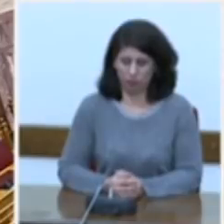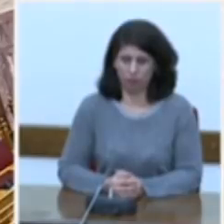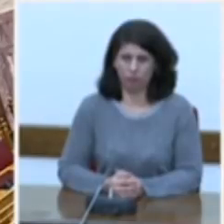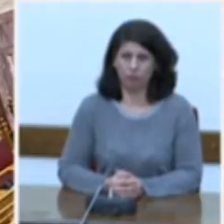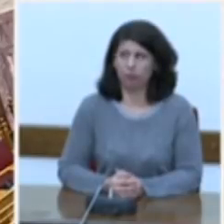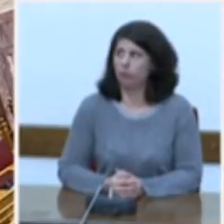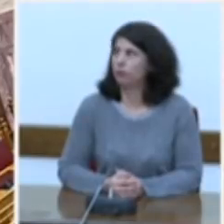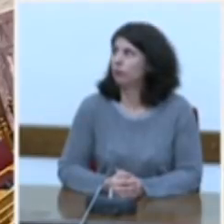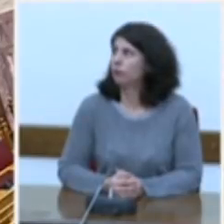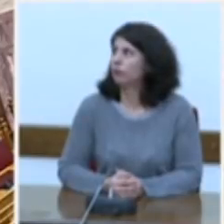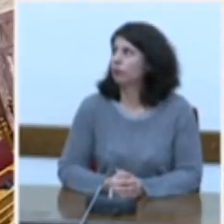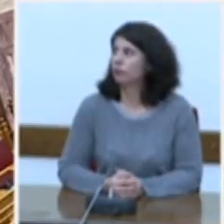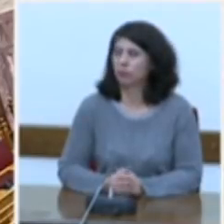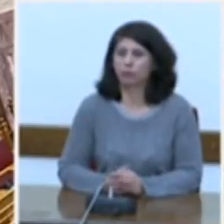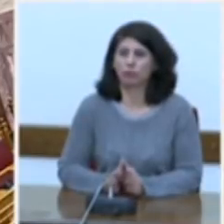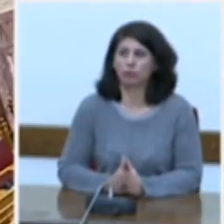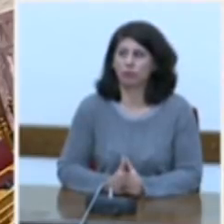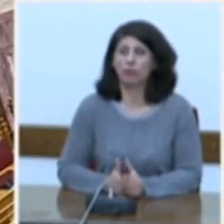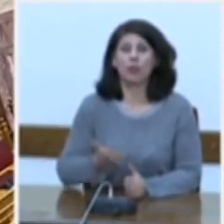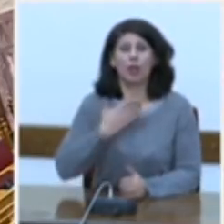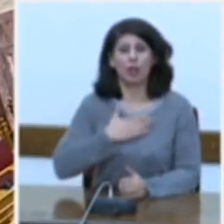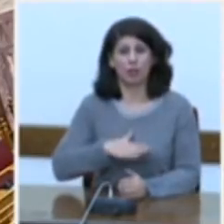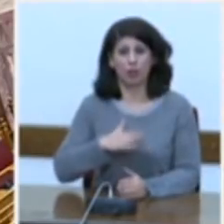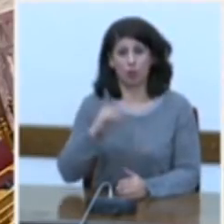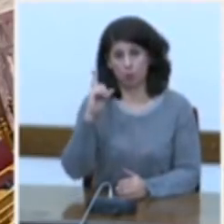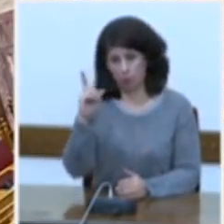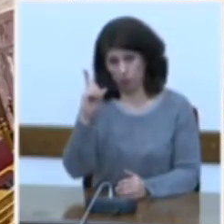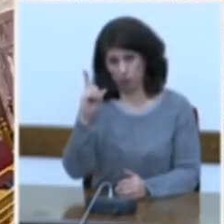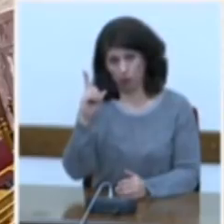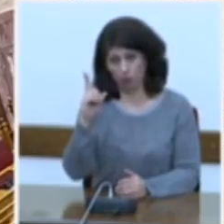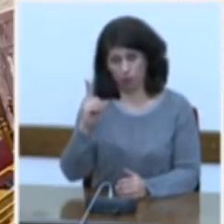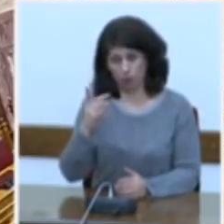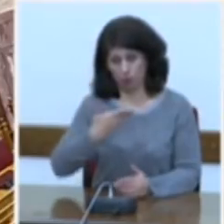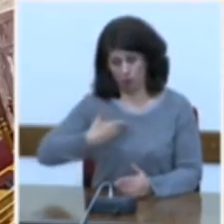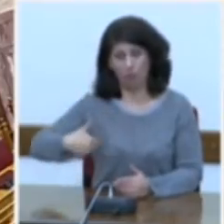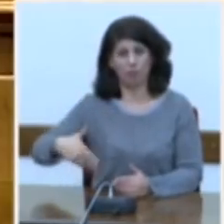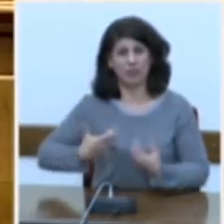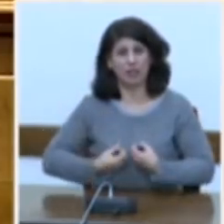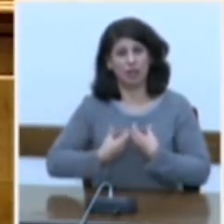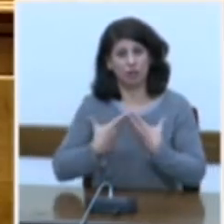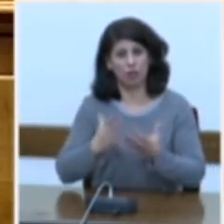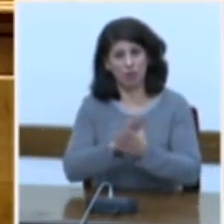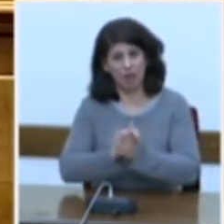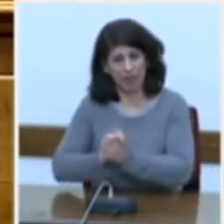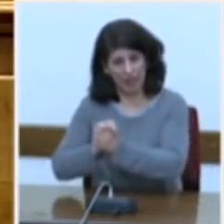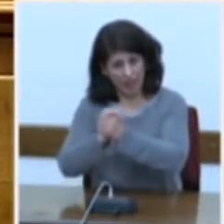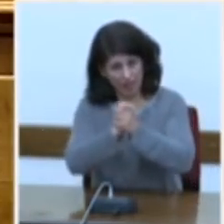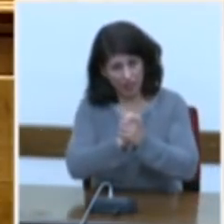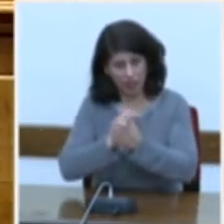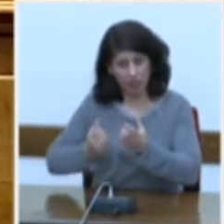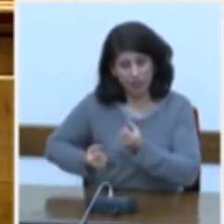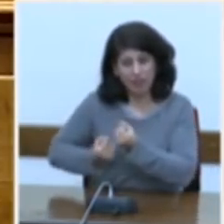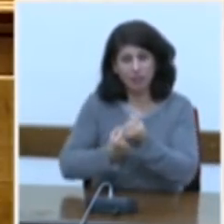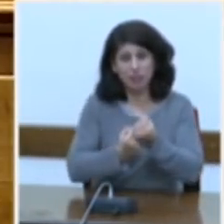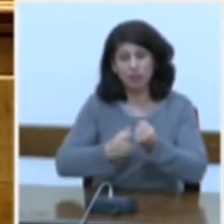Θέλουμε πρώτα απ' όλα να εκφράσουμε την αλληλεγγύη και τη στήριξή μας σε όλες